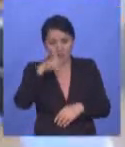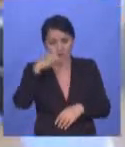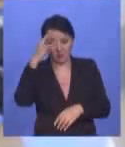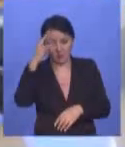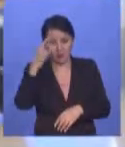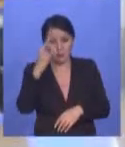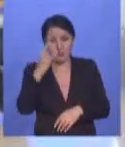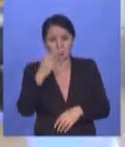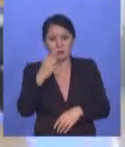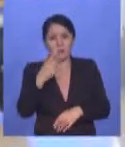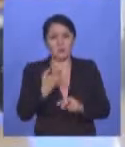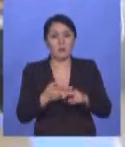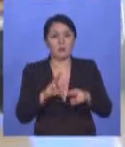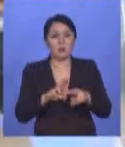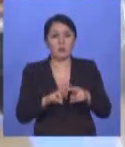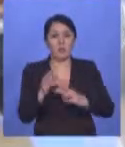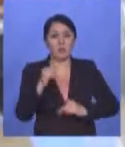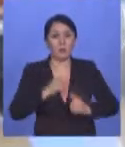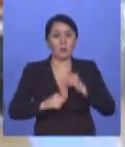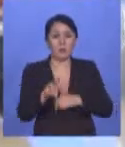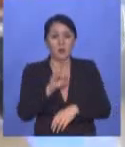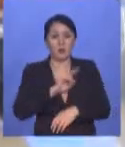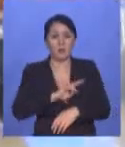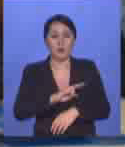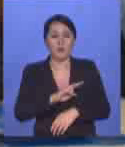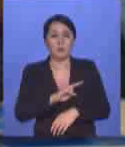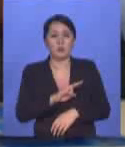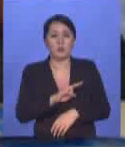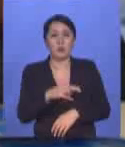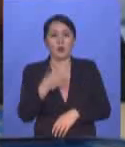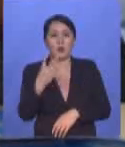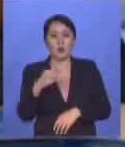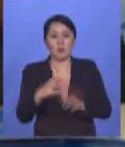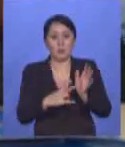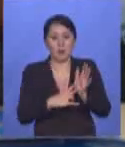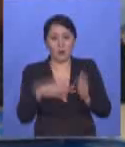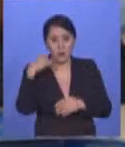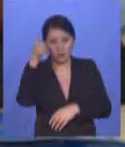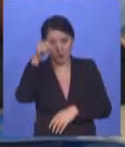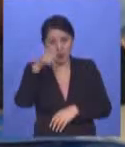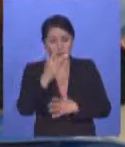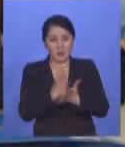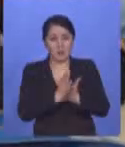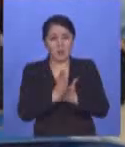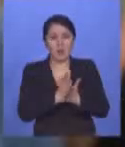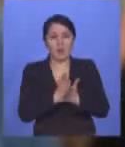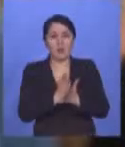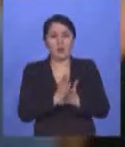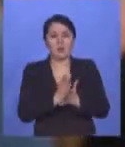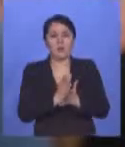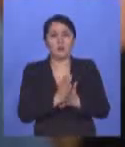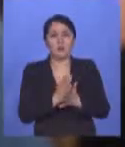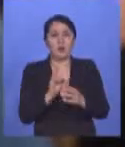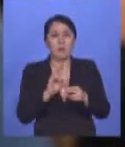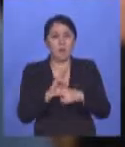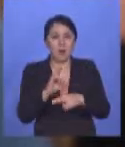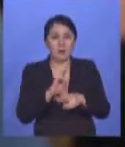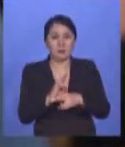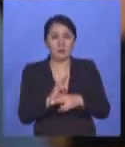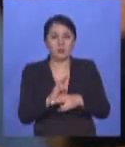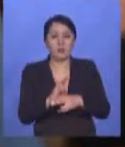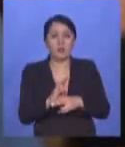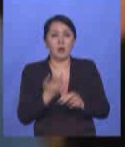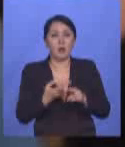және әдебиеті пәнінің мұғалімі болып жұмыс істейді. Ұстаздың жалпы 28 жылдық еңбек өтілі бар. Қазіргі таңда тіл оқыту барысында жаңа